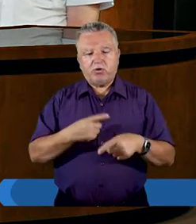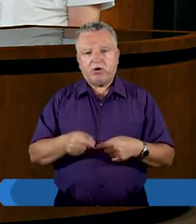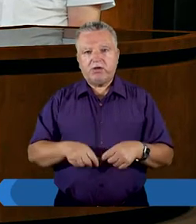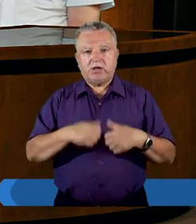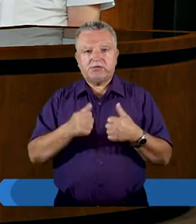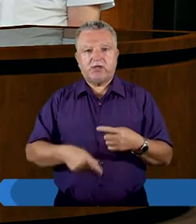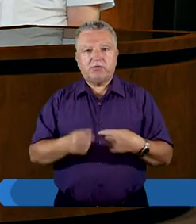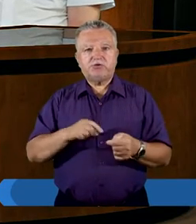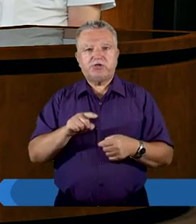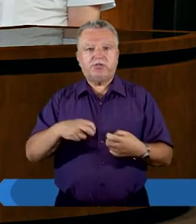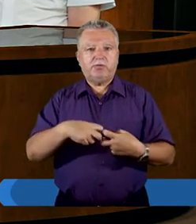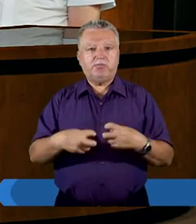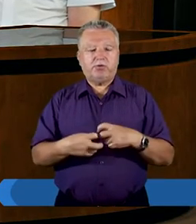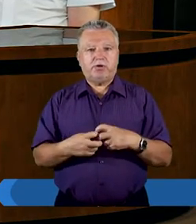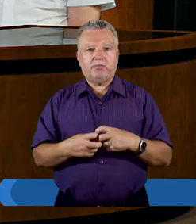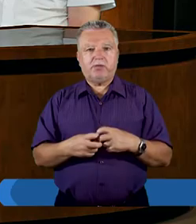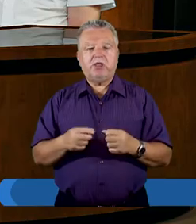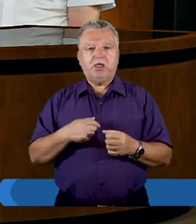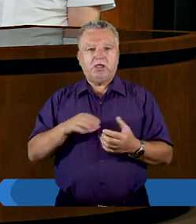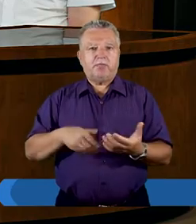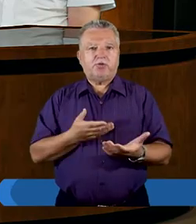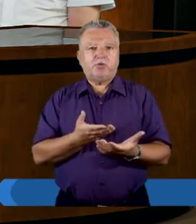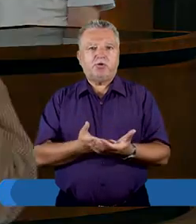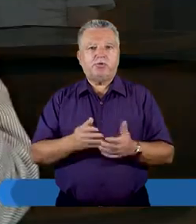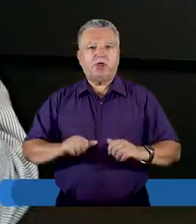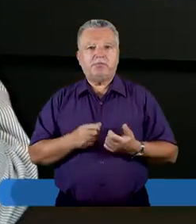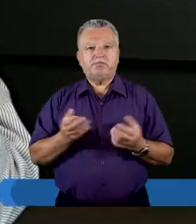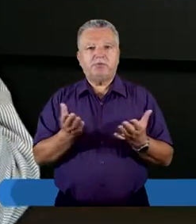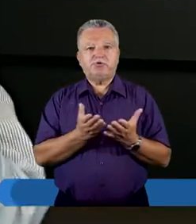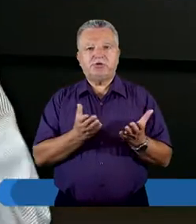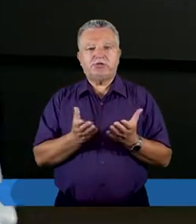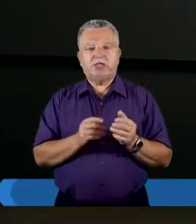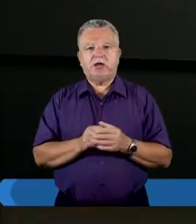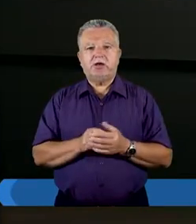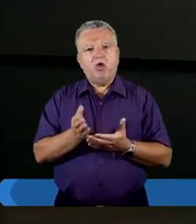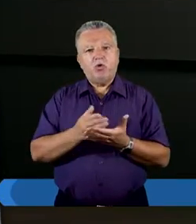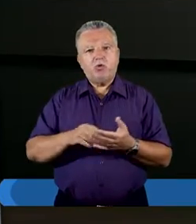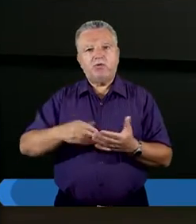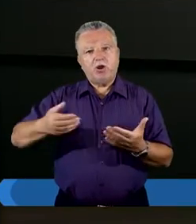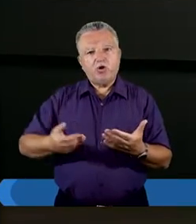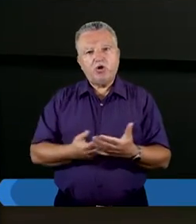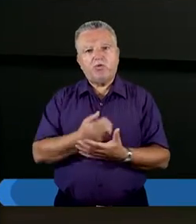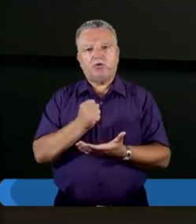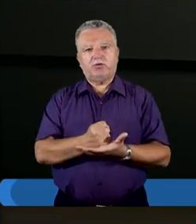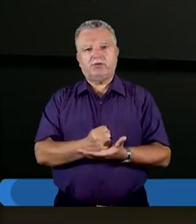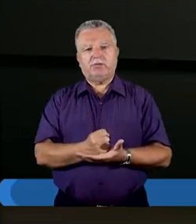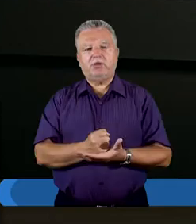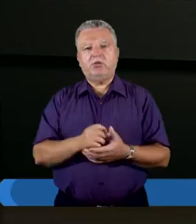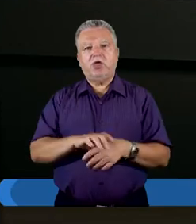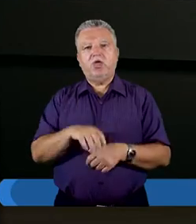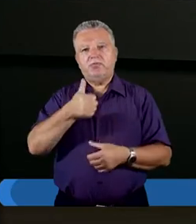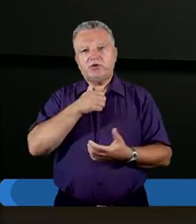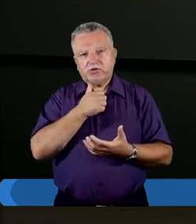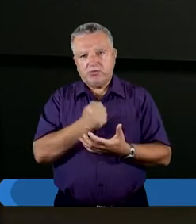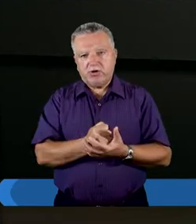jakimiś dylematami i ja bym proponował, żebyśmy może przeczytali taki urywek Nowego Testamentu. Otóż w pierwszym